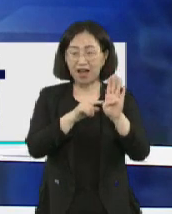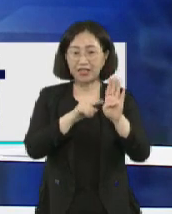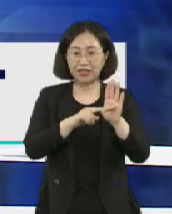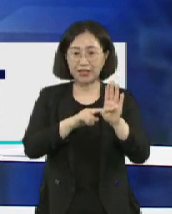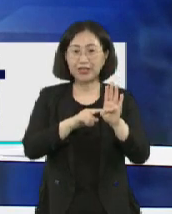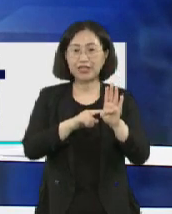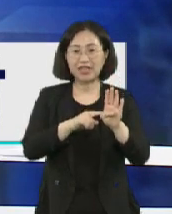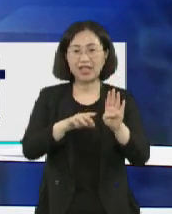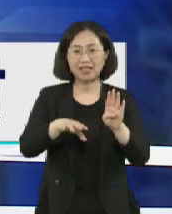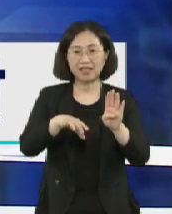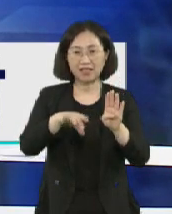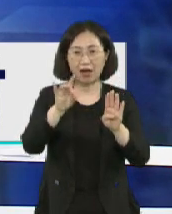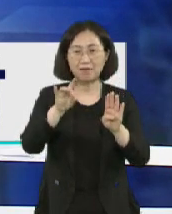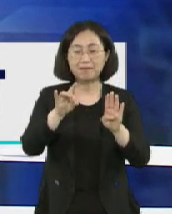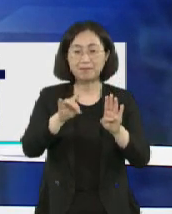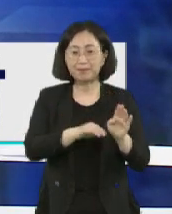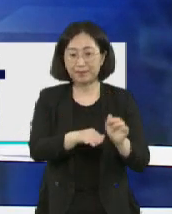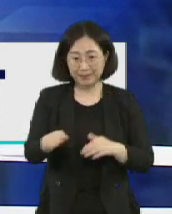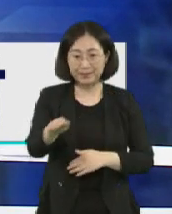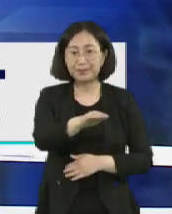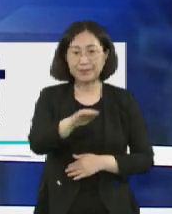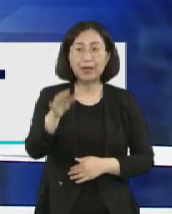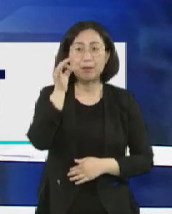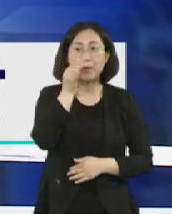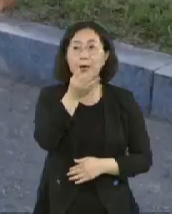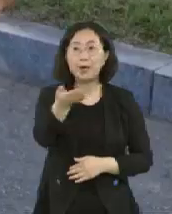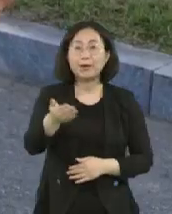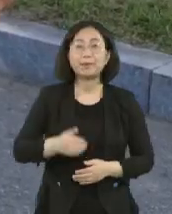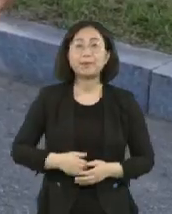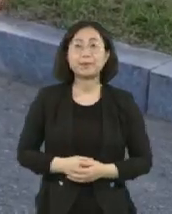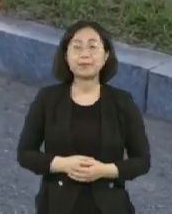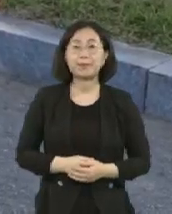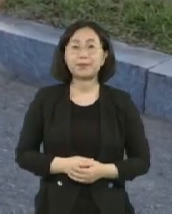자율주행 연구에 첫발을 뗐습니다. 김진호 기자입니다.